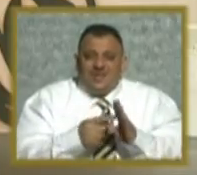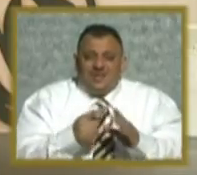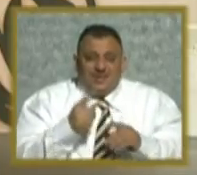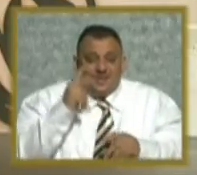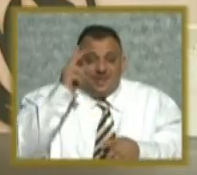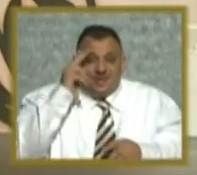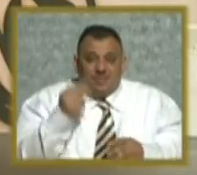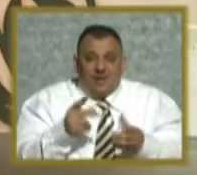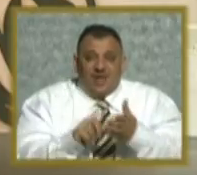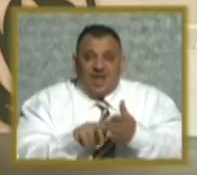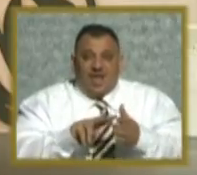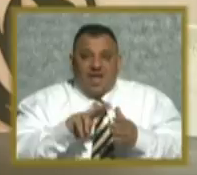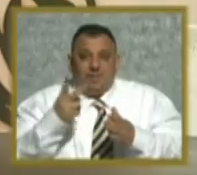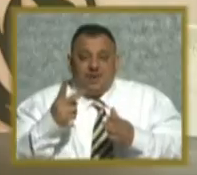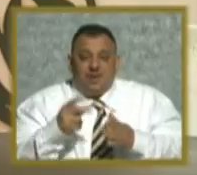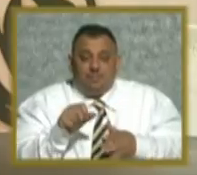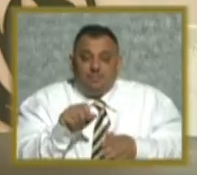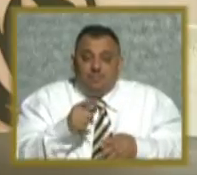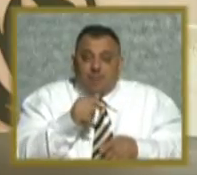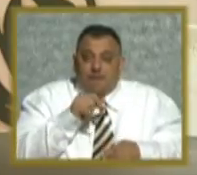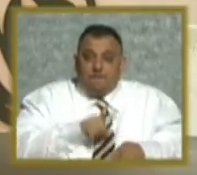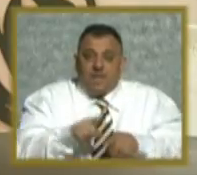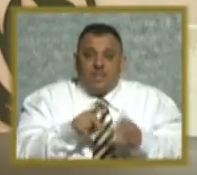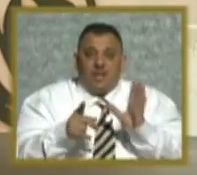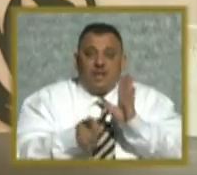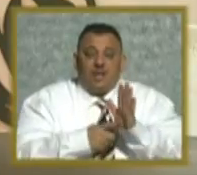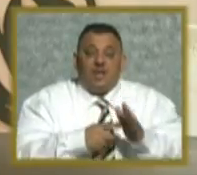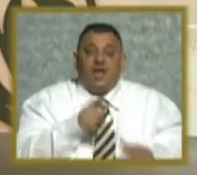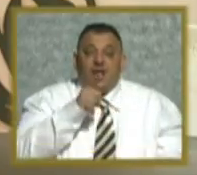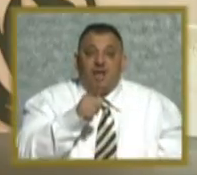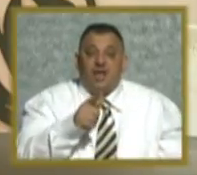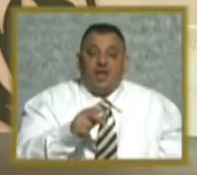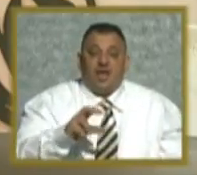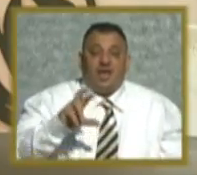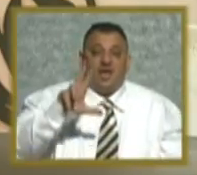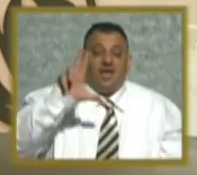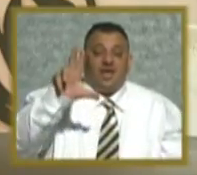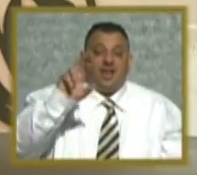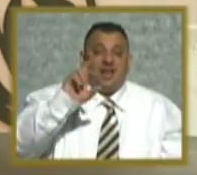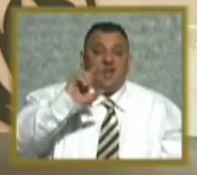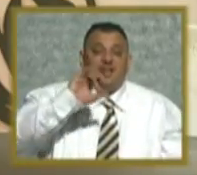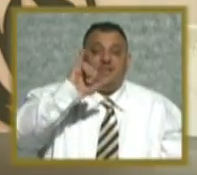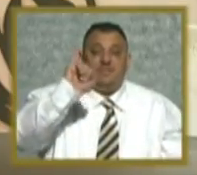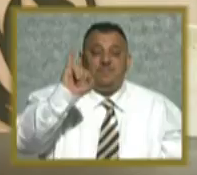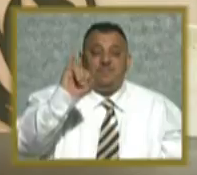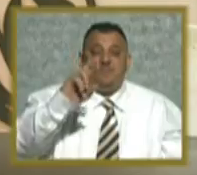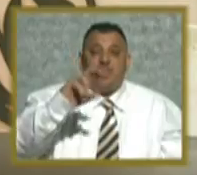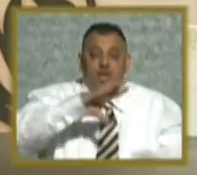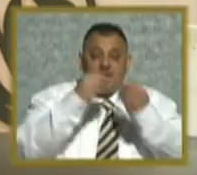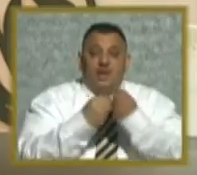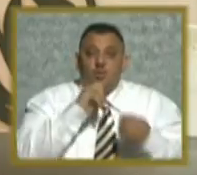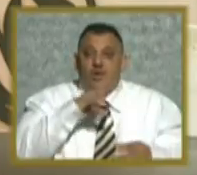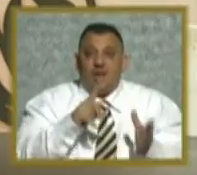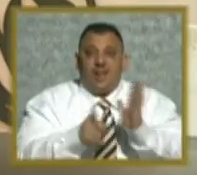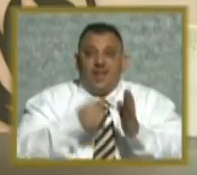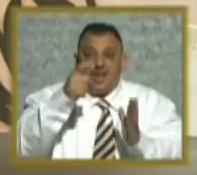التفكر، الودي يخرج عقيب البول. بالنسبة للمذي نجس، وبالنسبة للودي أيضا نجس في حكم البول، كلها في حكم البول. الواجب